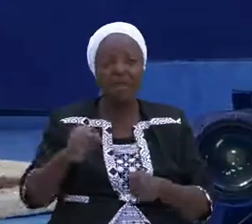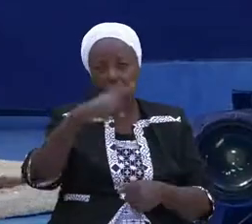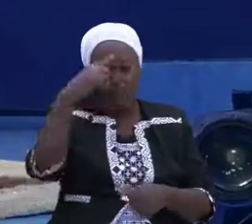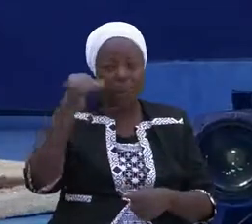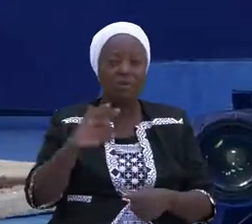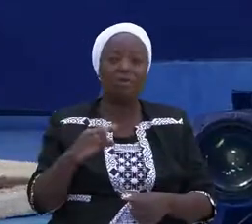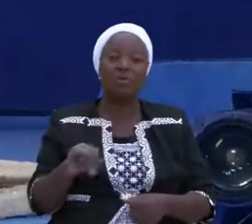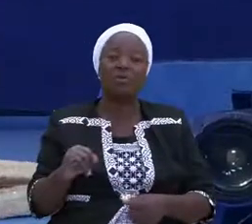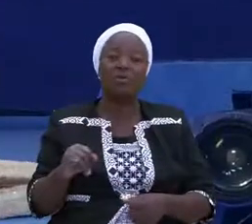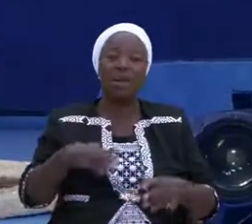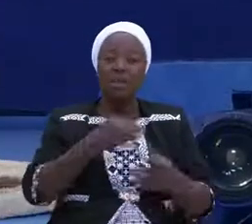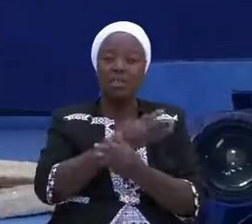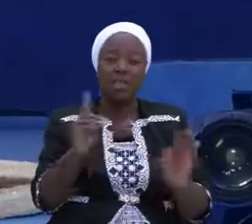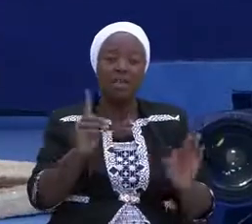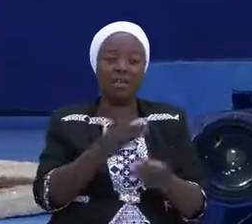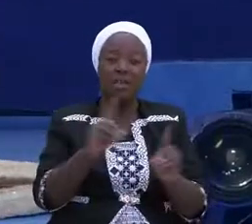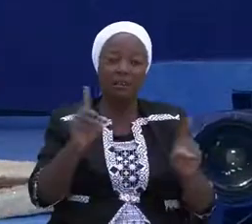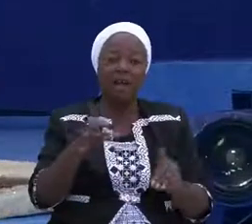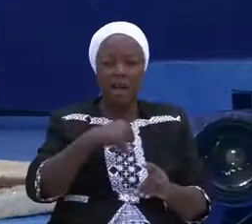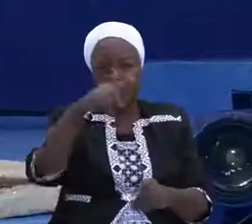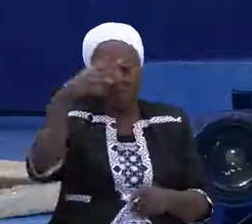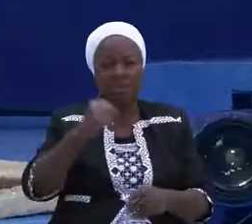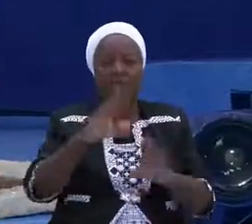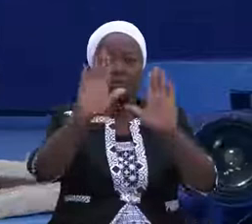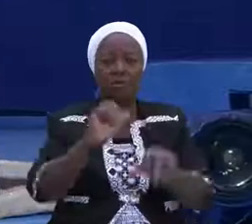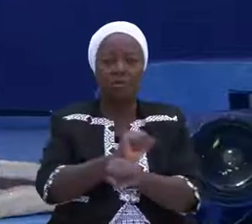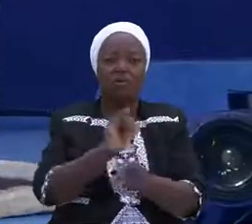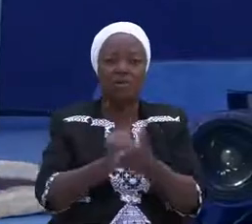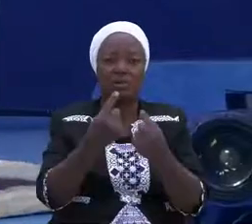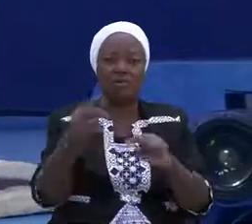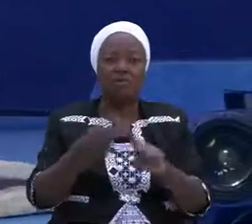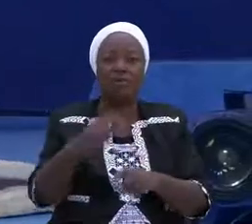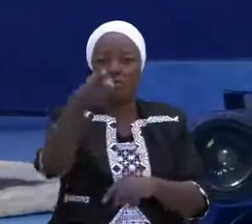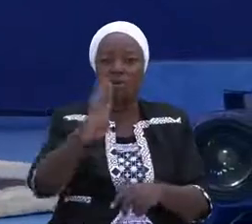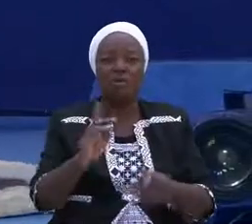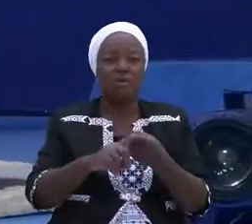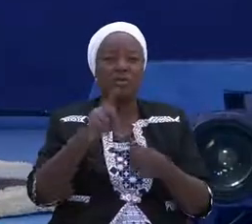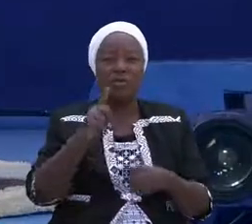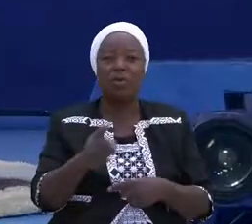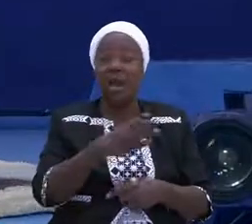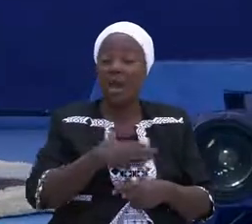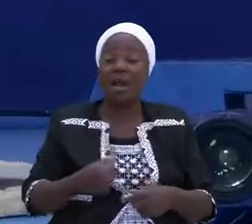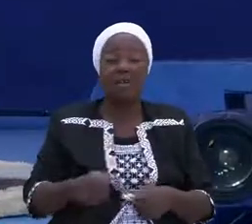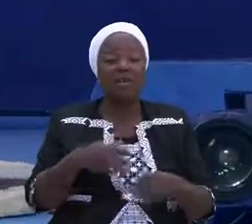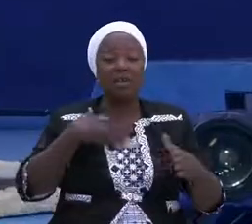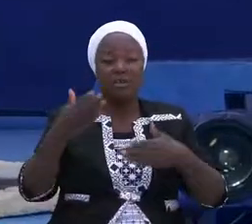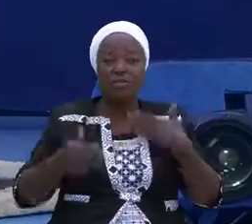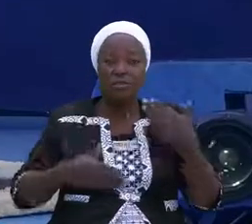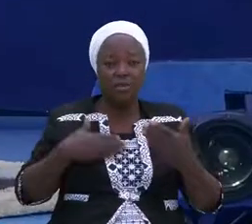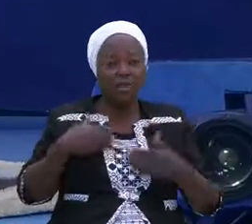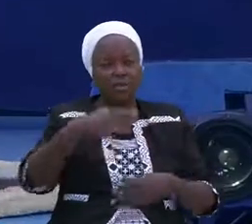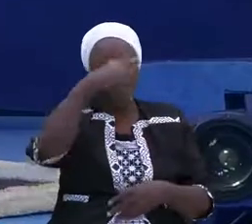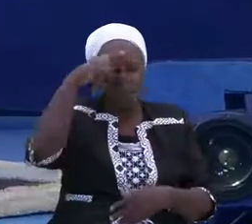délivrance. La joie à cause des miracles venant de Dieu pour toi. Et la